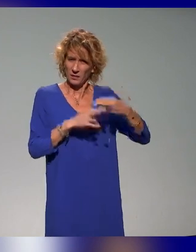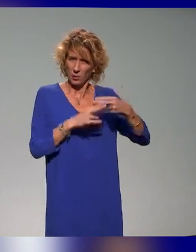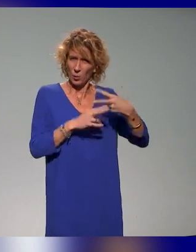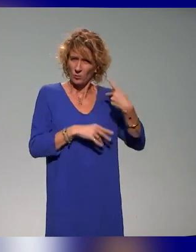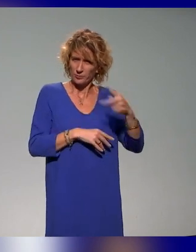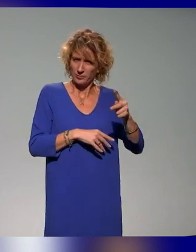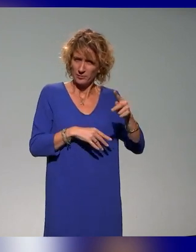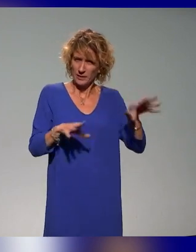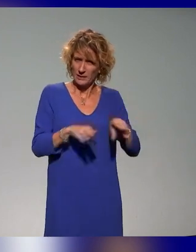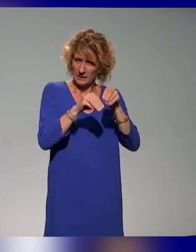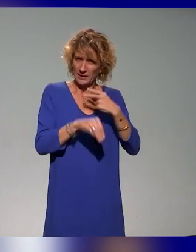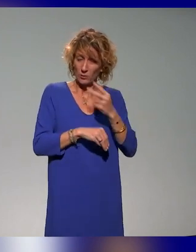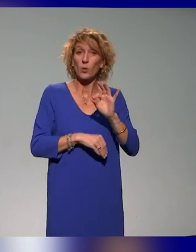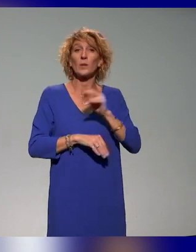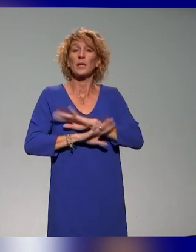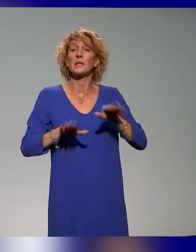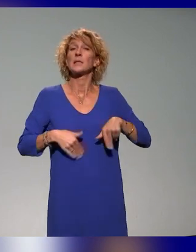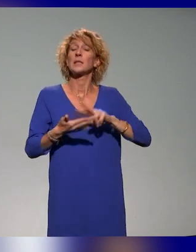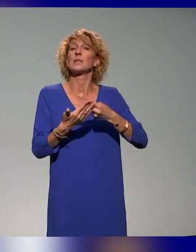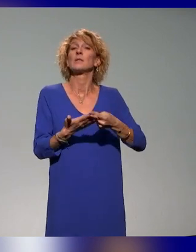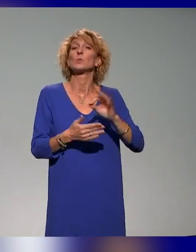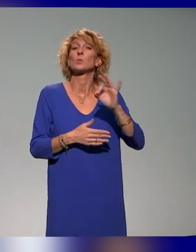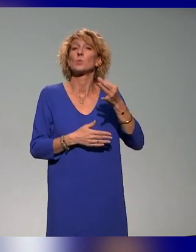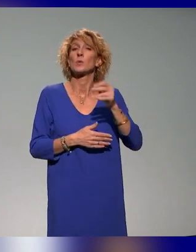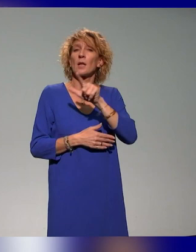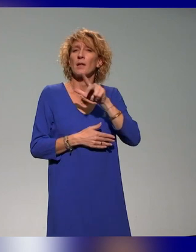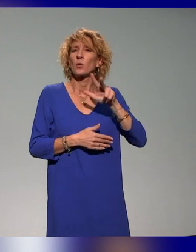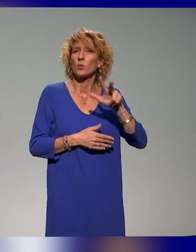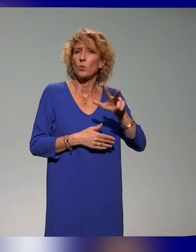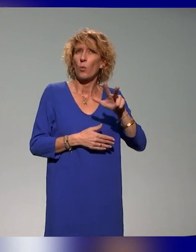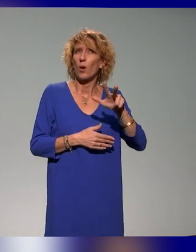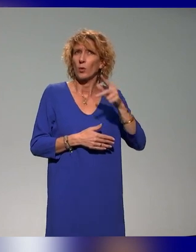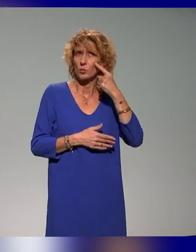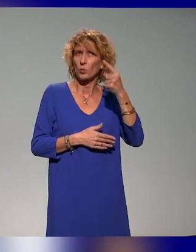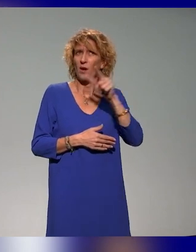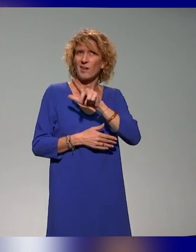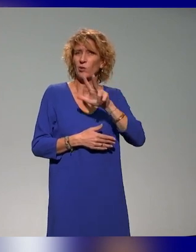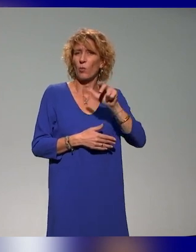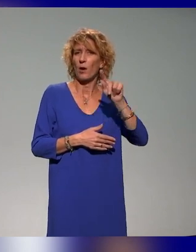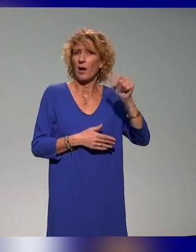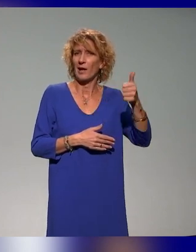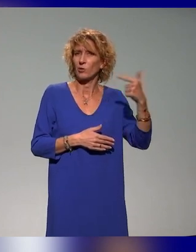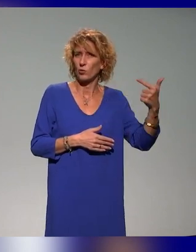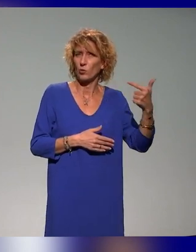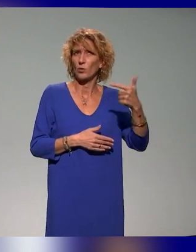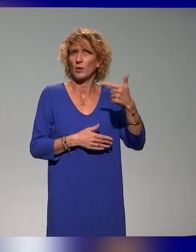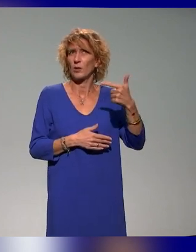Oui, avec NVDA, la dernière version stable de NVDA, donc la 23, ça devait être la 23, 1, 2 et maintenant 3.